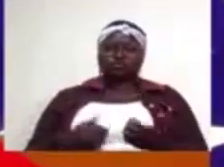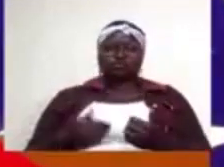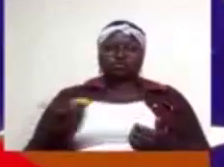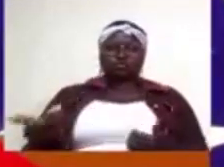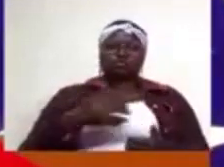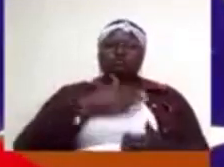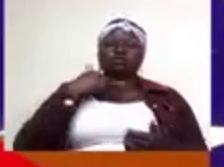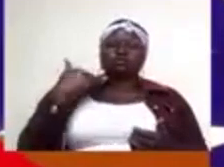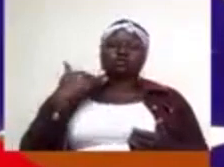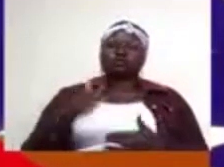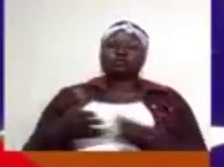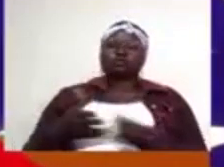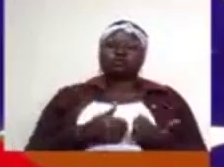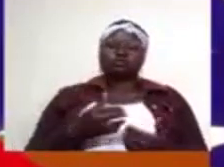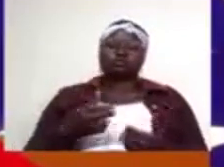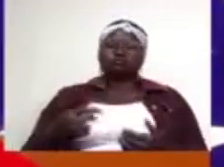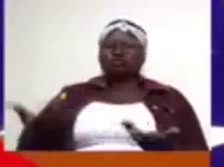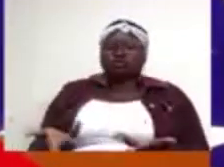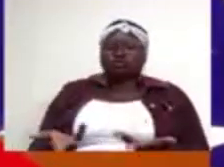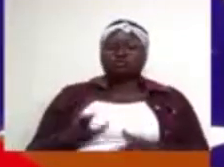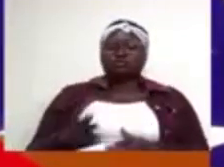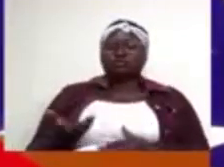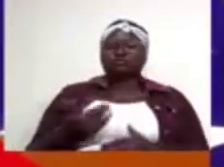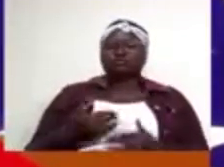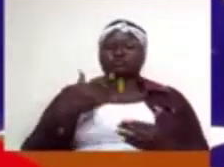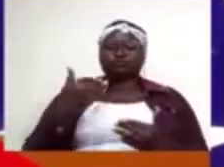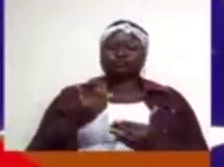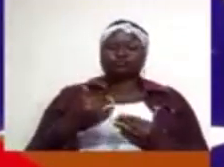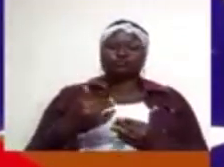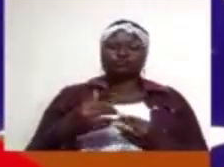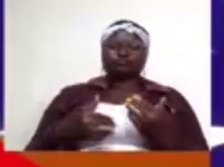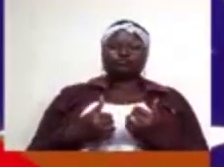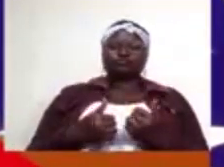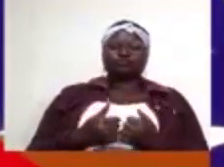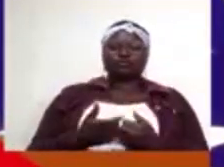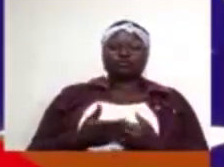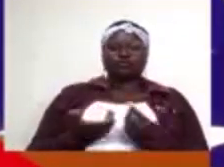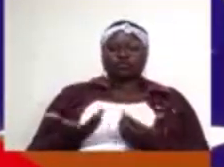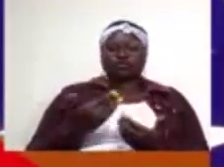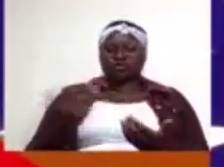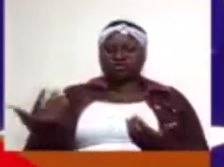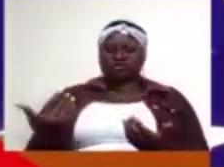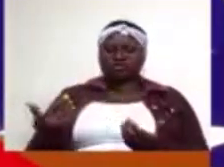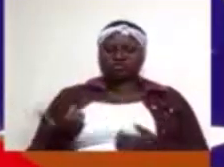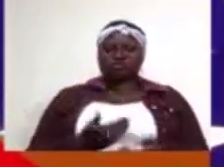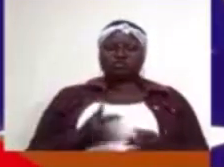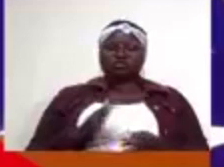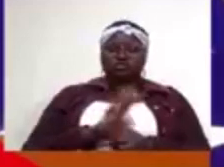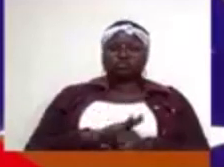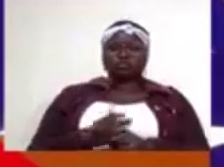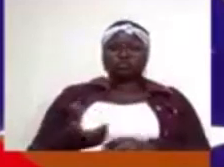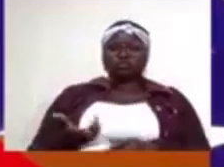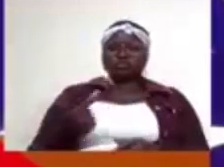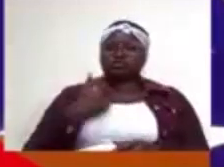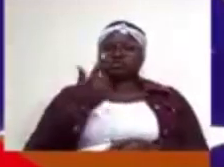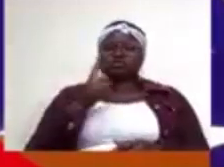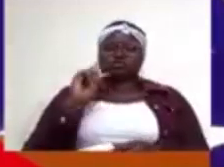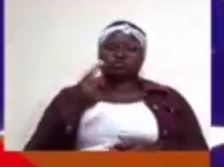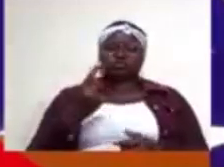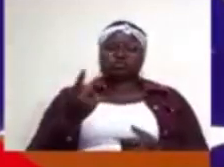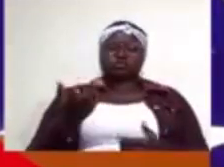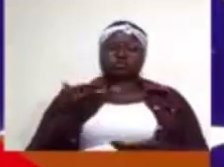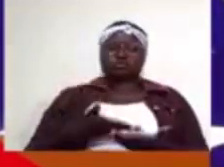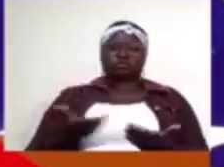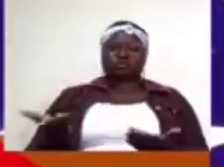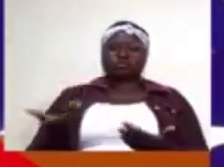ni mare ita adwa shukuru. So kose siya maudumaya ni nige. We cannot only say it is one.